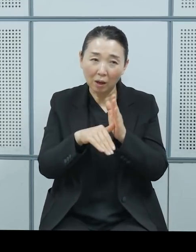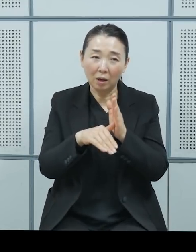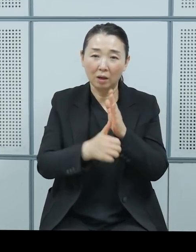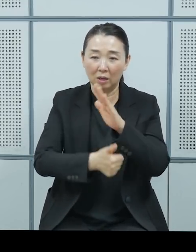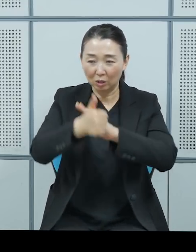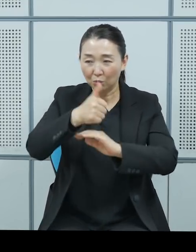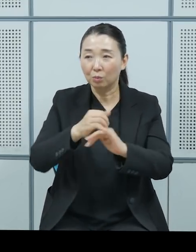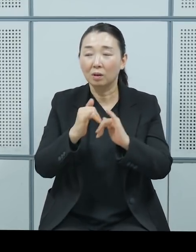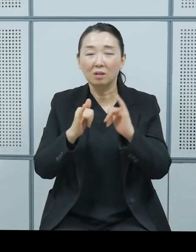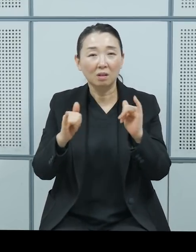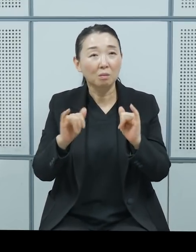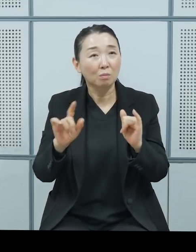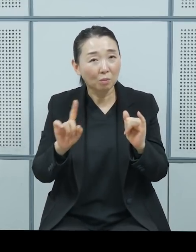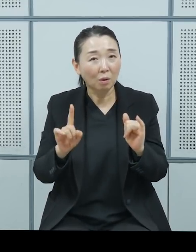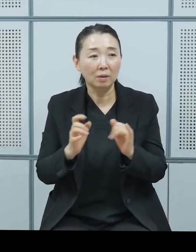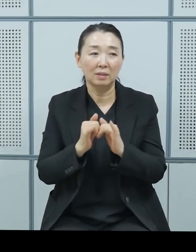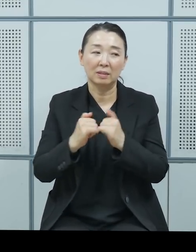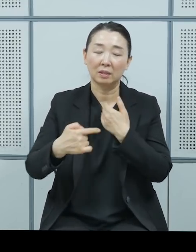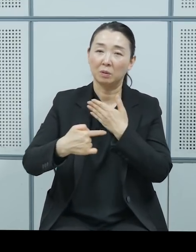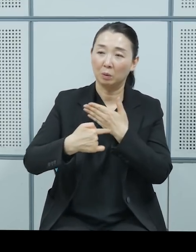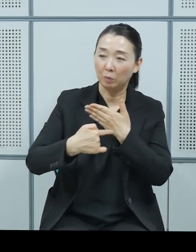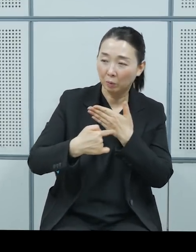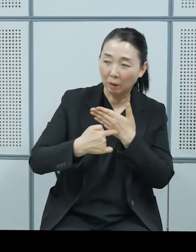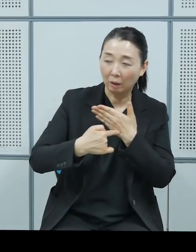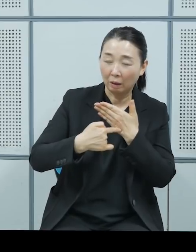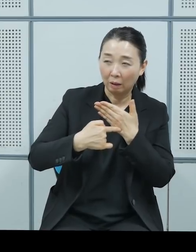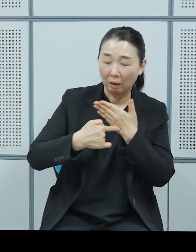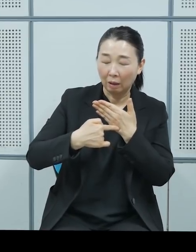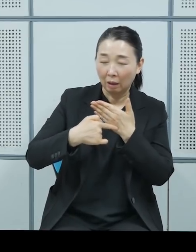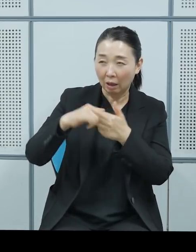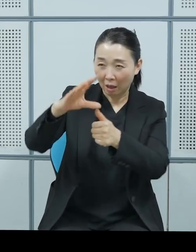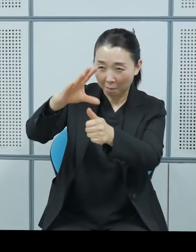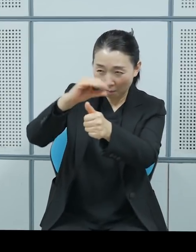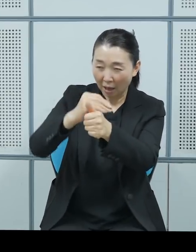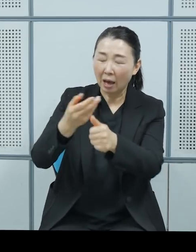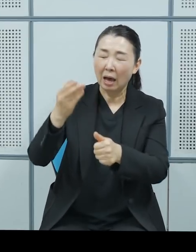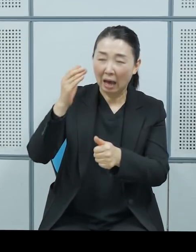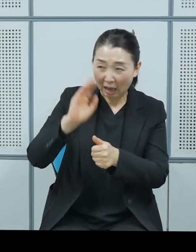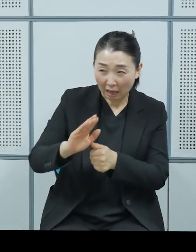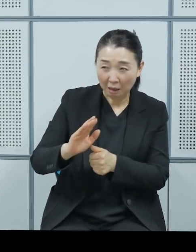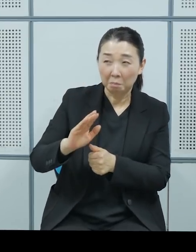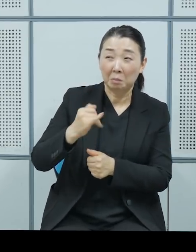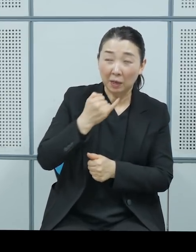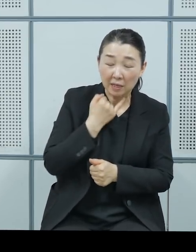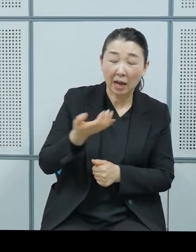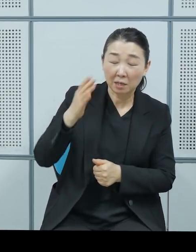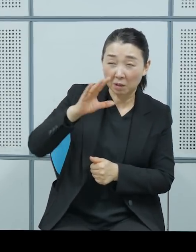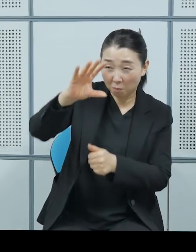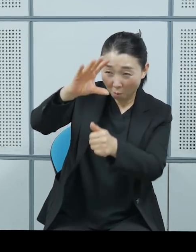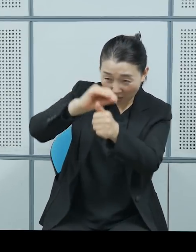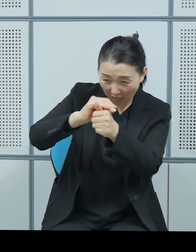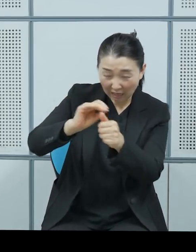성공한 사람들이 겉으로는 모델로 삼지만 절대 그를 본받지는 않습니다.